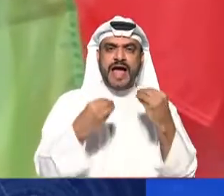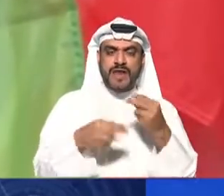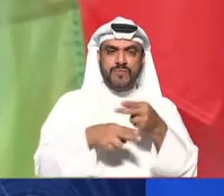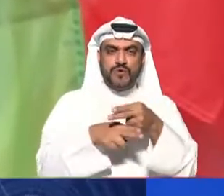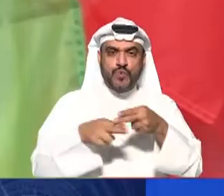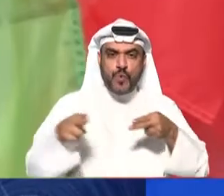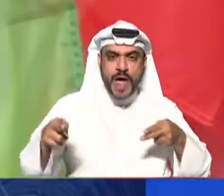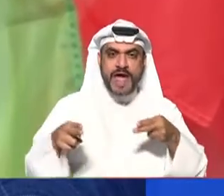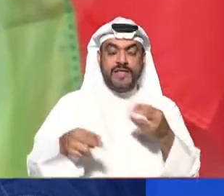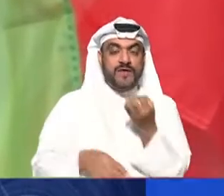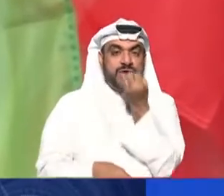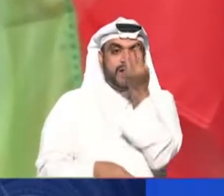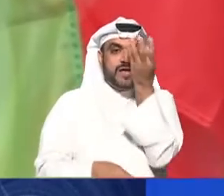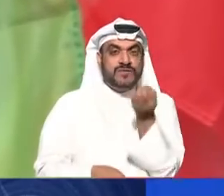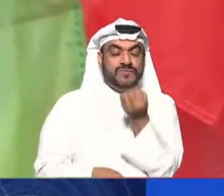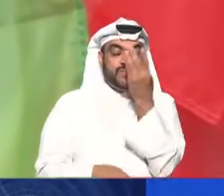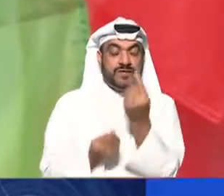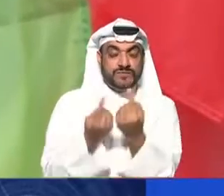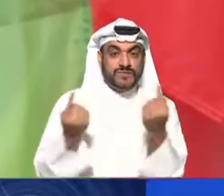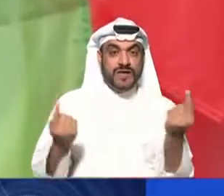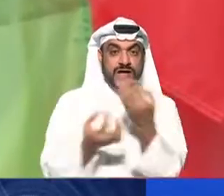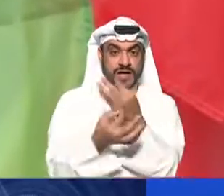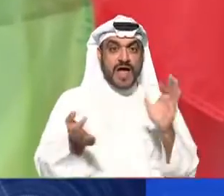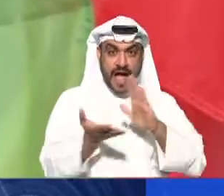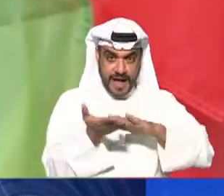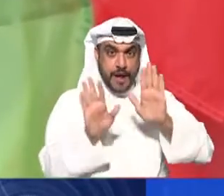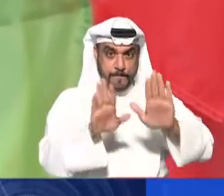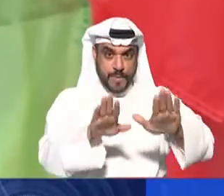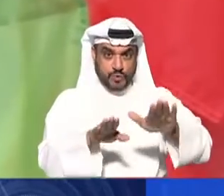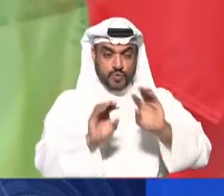الكويت في هيئة الزراعة واضطرينا يعني